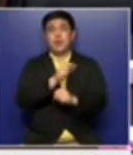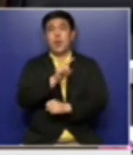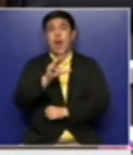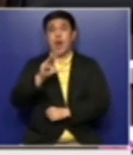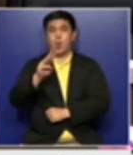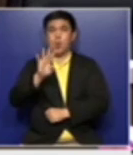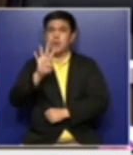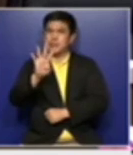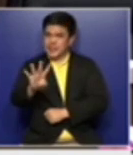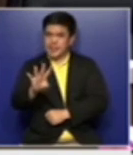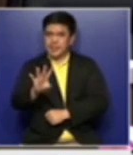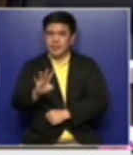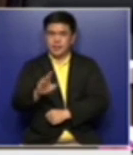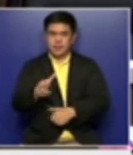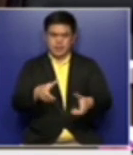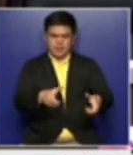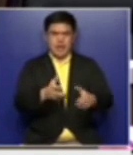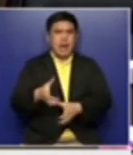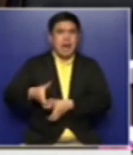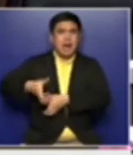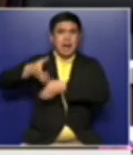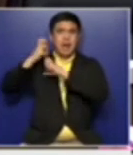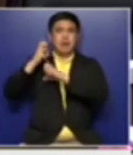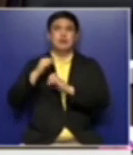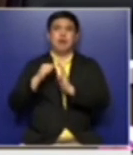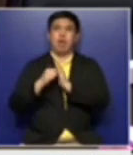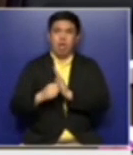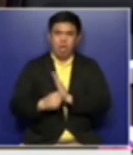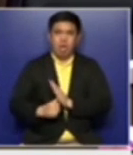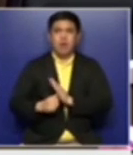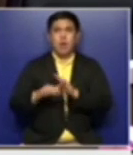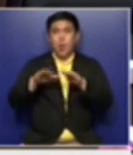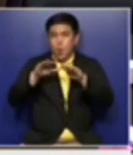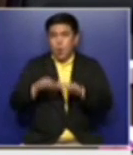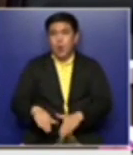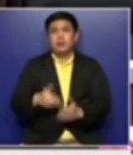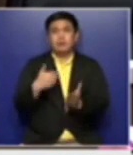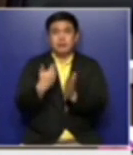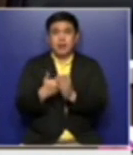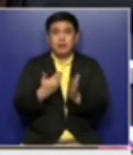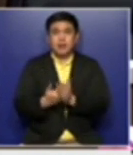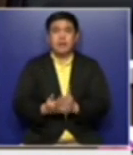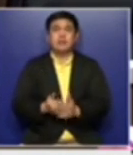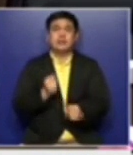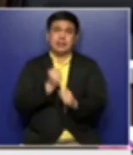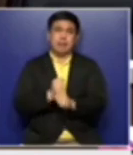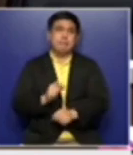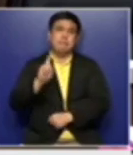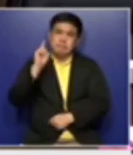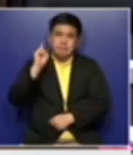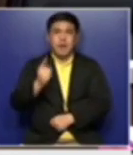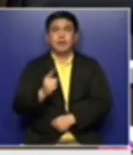ฉบับนี้ออกไปพิจารณาปรับปรุงลดยอดงบประมาณรายจ่ายจัดทำใหม่เข้